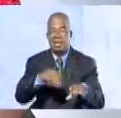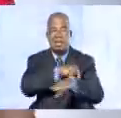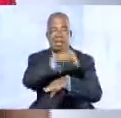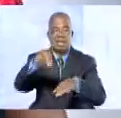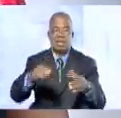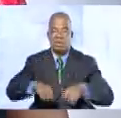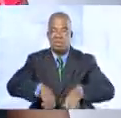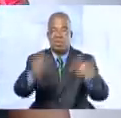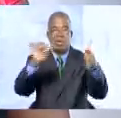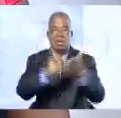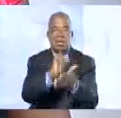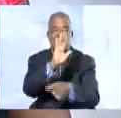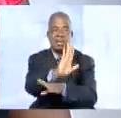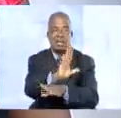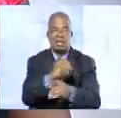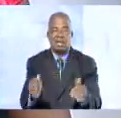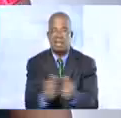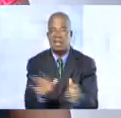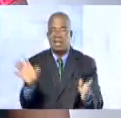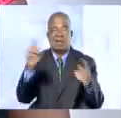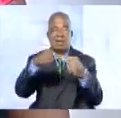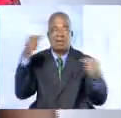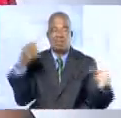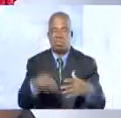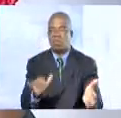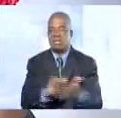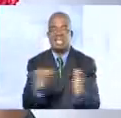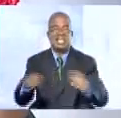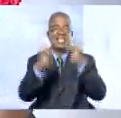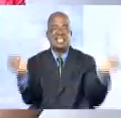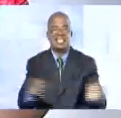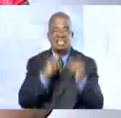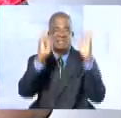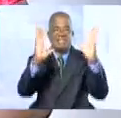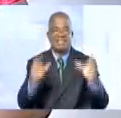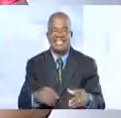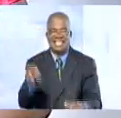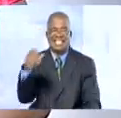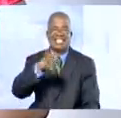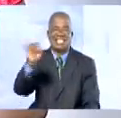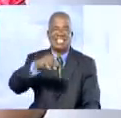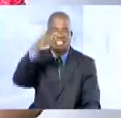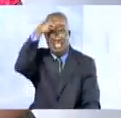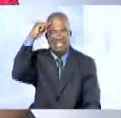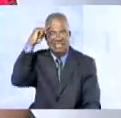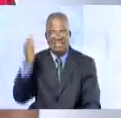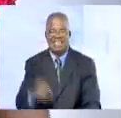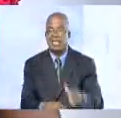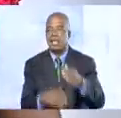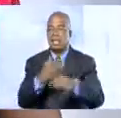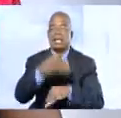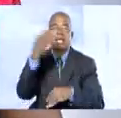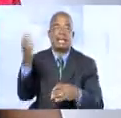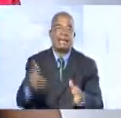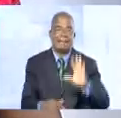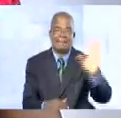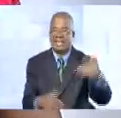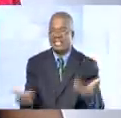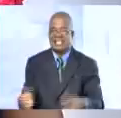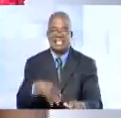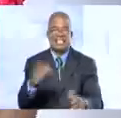se poursuit cet après-midi avec les oppositions à SEC Mimosa, CEO Sport de San Pedro au stade Robert Champoux de Marcory et AFAD